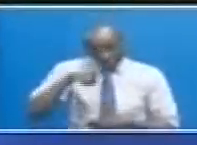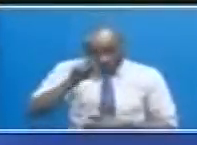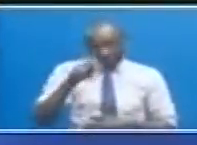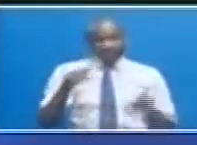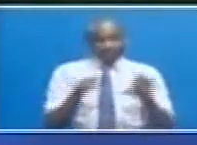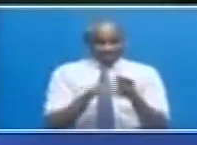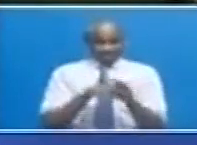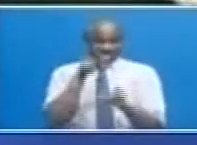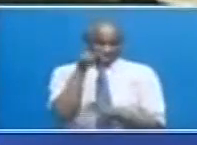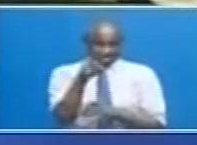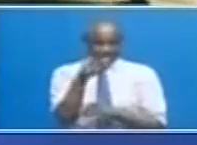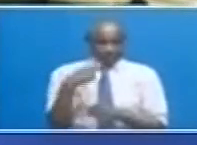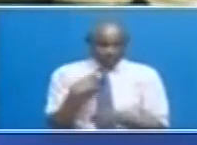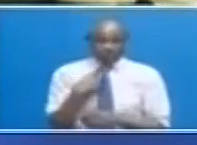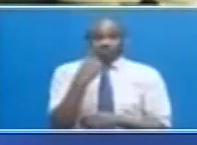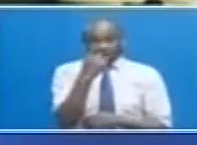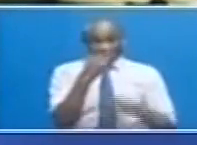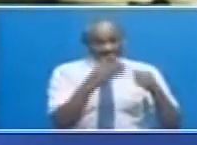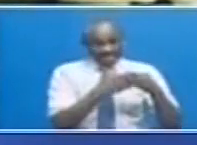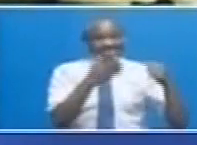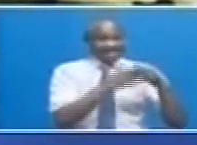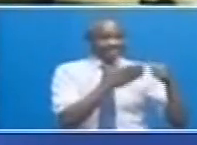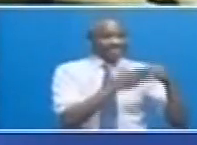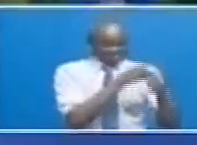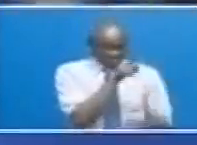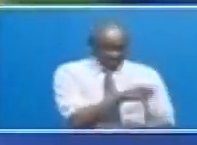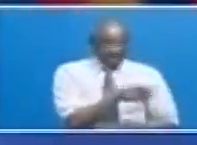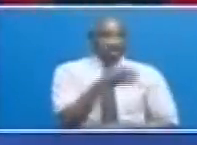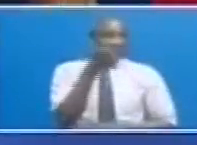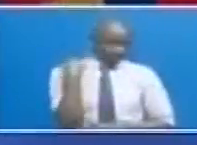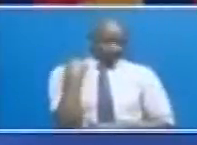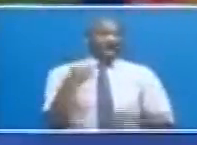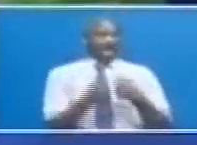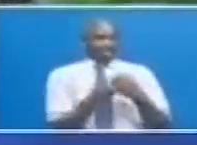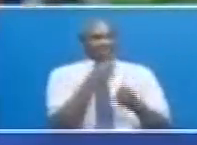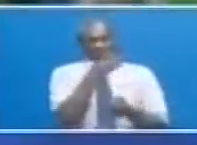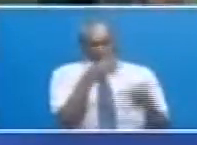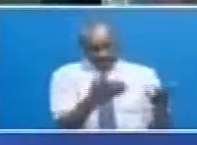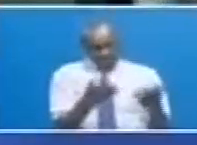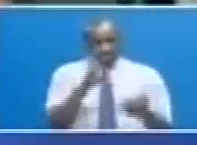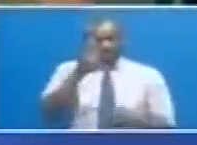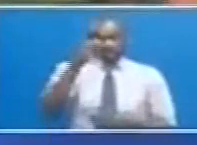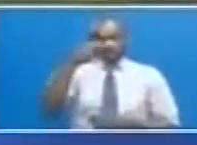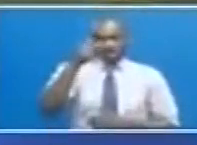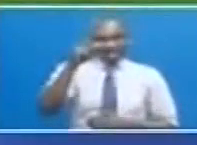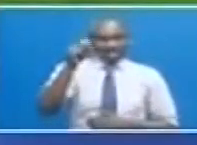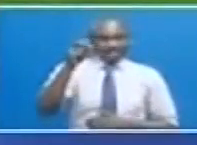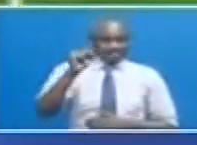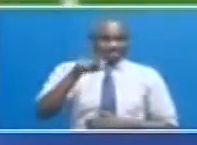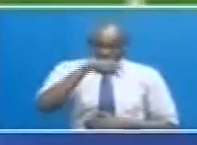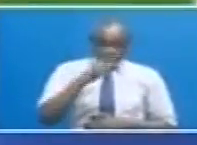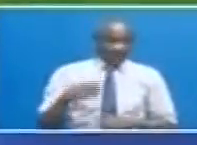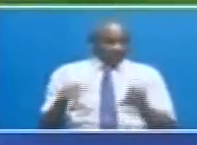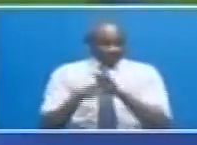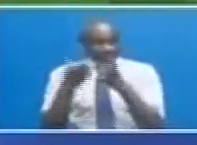kombe la dunia la raga la mwaka wa 1999 kwenye kinyanganyiro kilichoandaliwa nchini Wales, na mwaka huu timu hiyo itakuwa